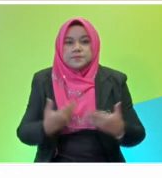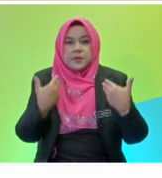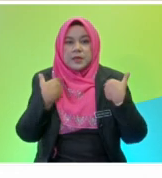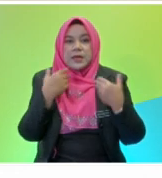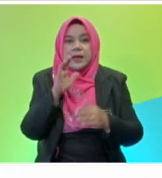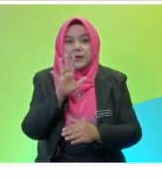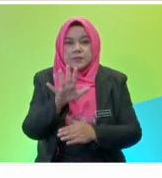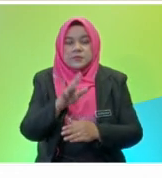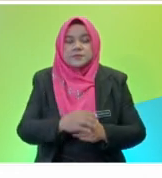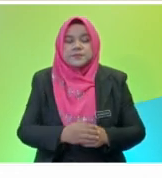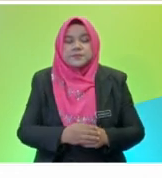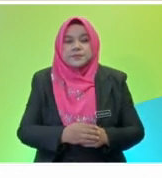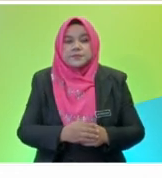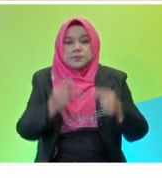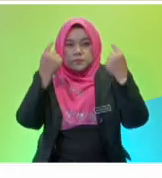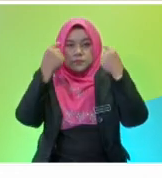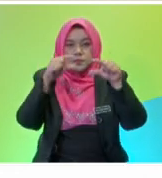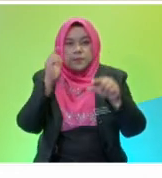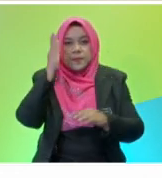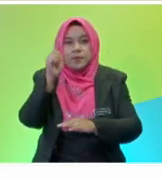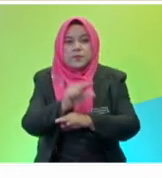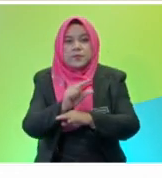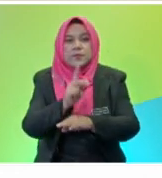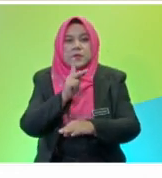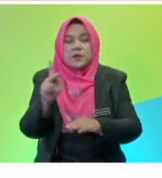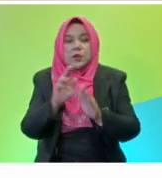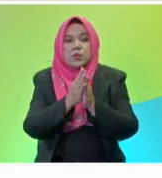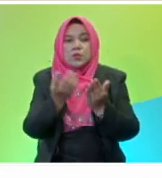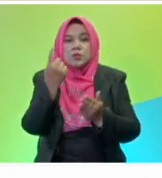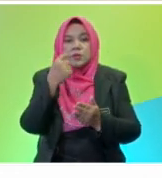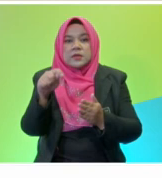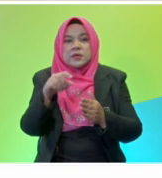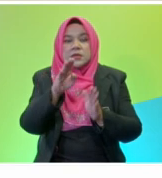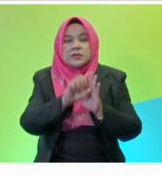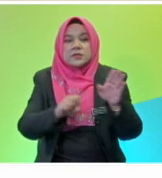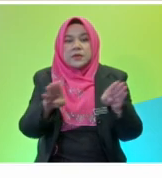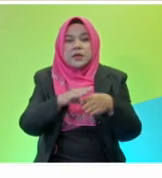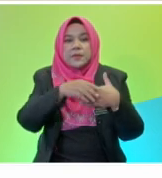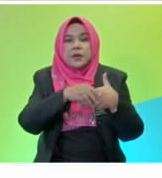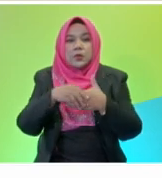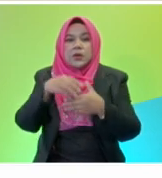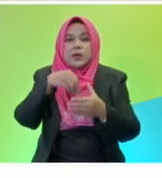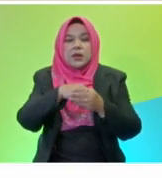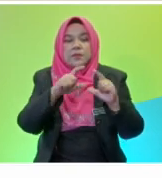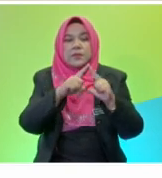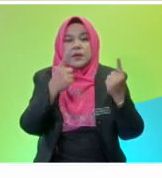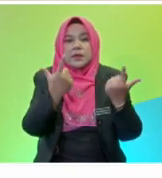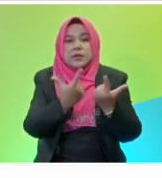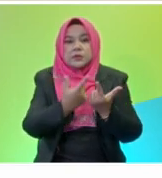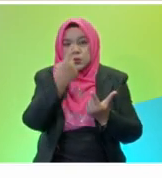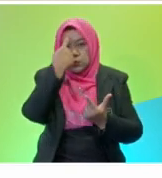maksudnya guru akan gunakan buku teks Sebagai panduan mengajar dalam kelas